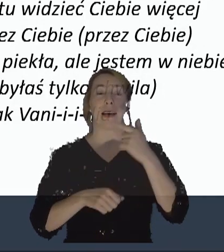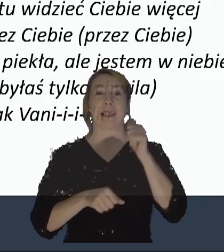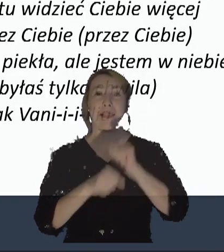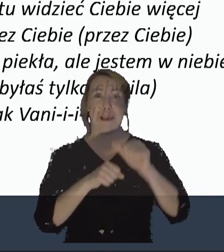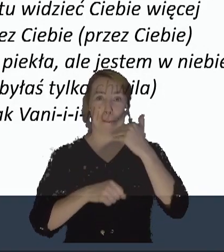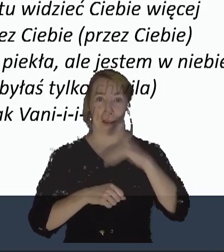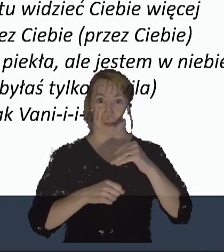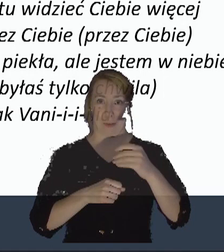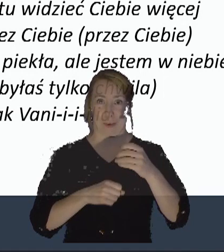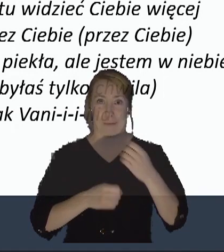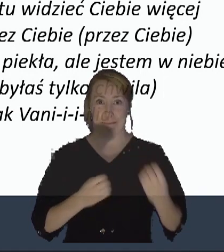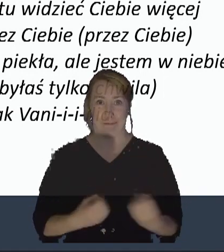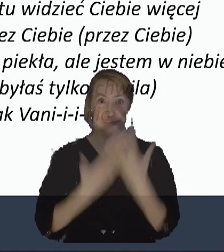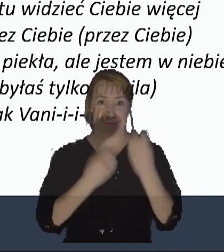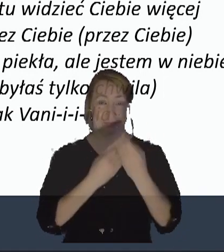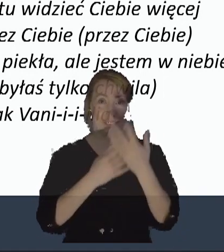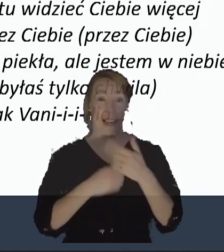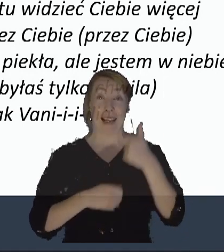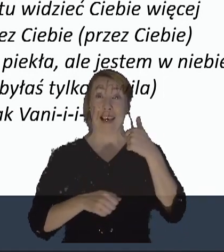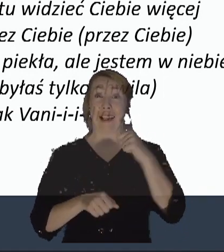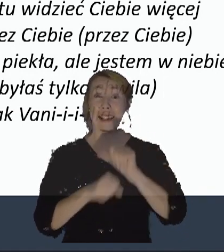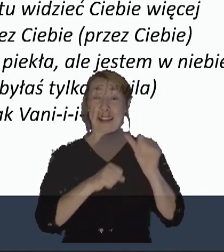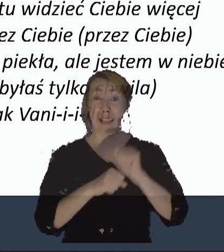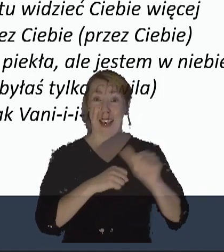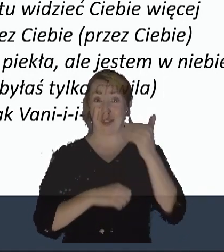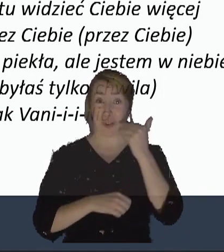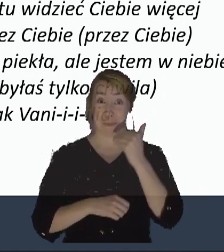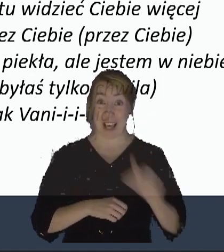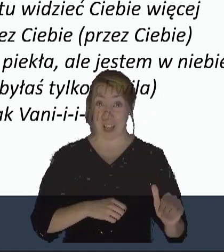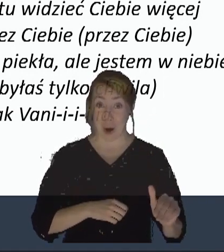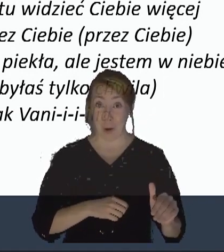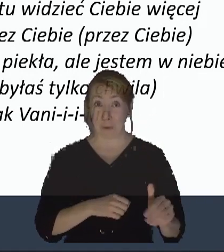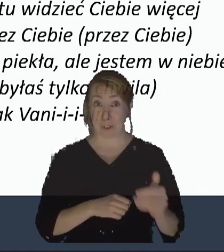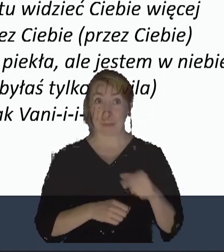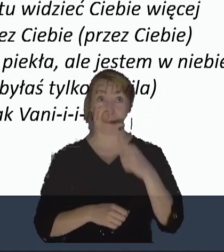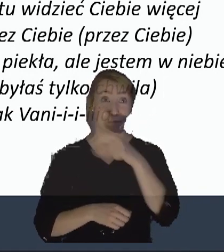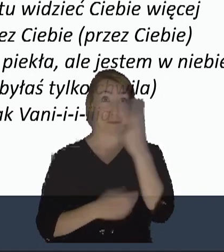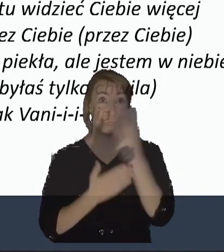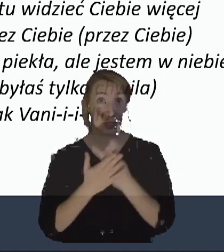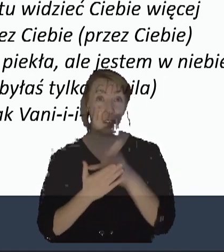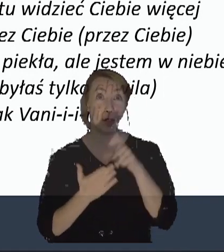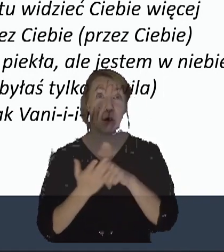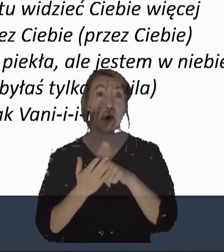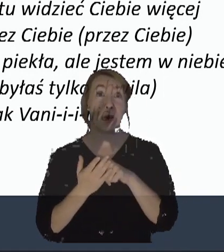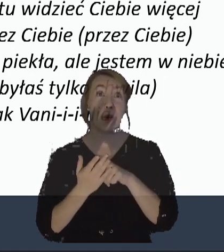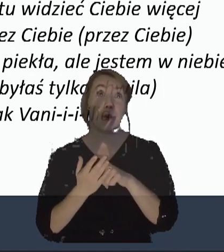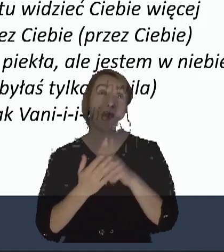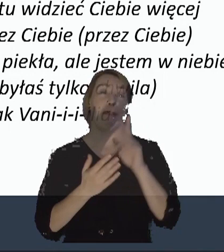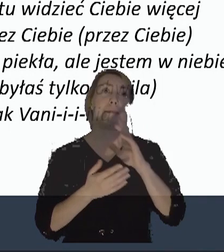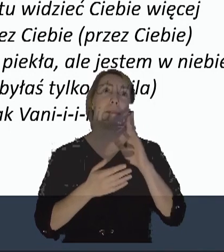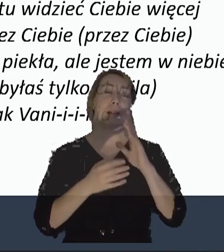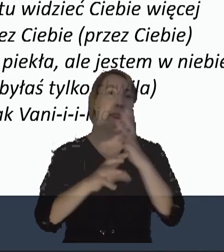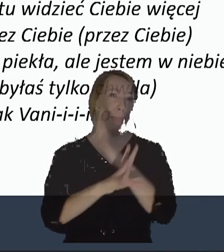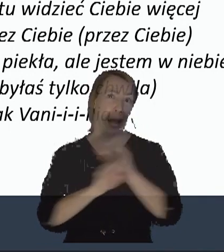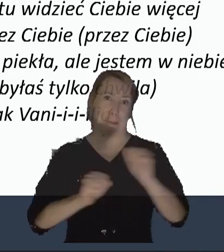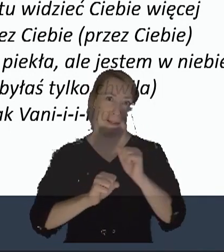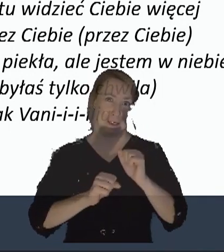odsłon. Jak Państwo, 11 milionów. Jak Państwo mogą przeczytać, utwór ten ma charakter